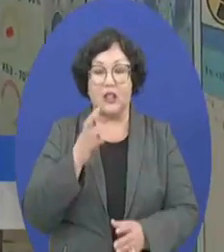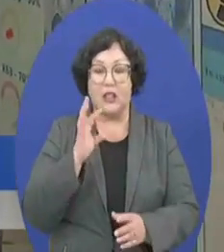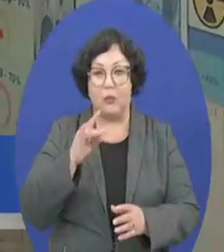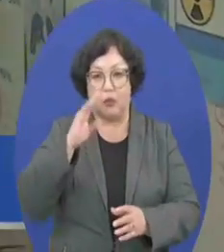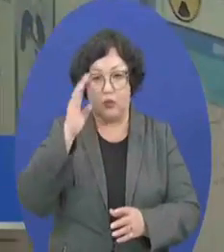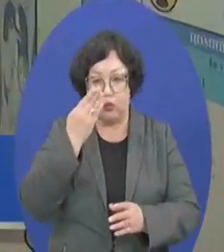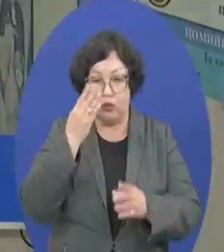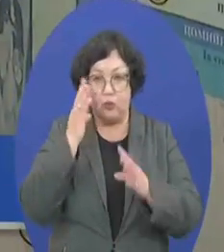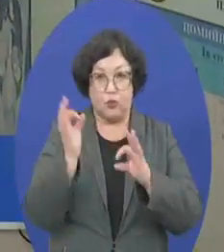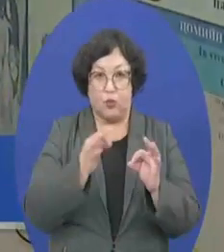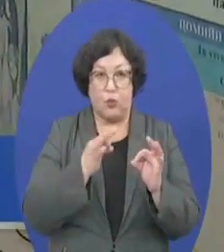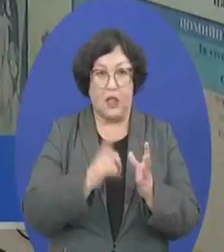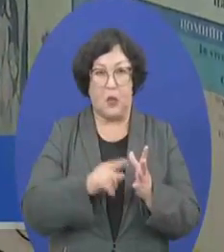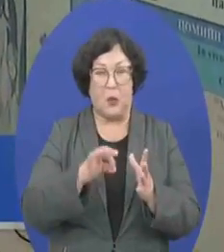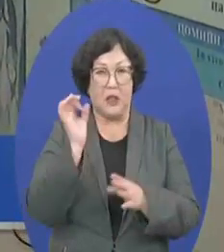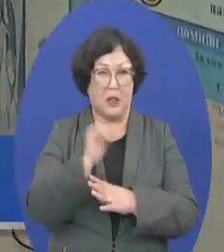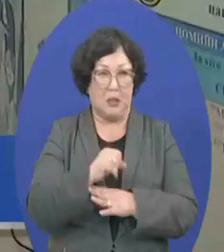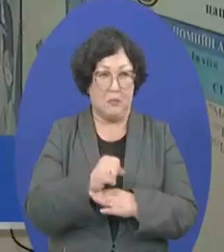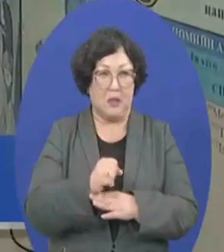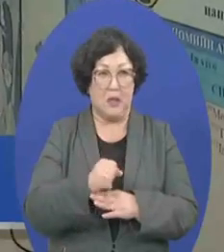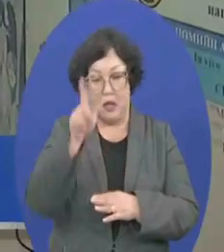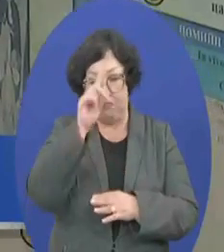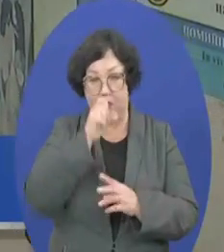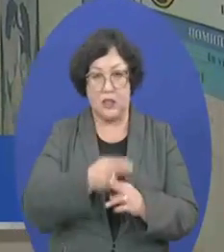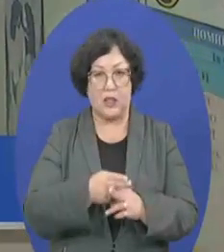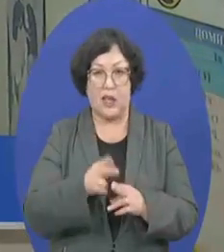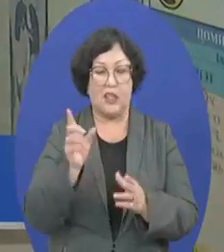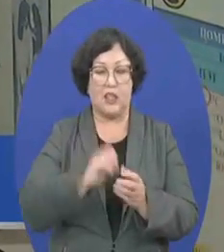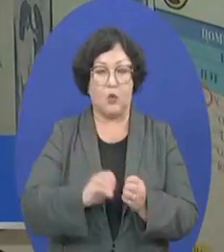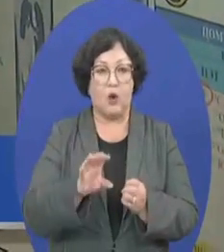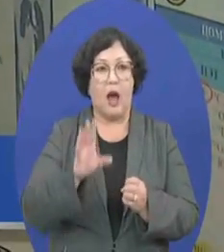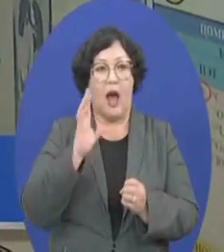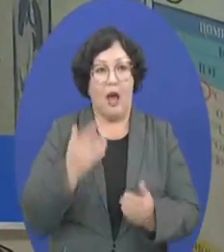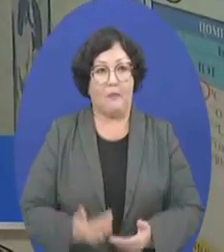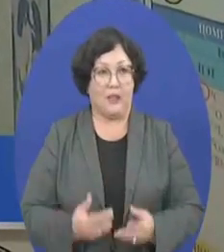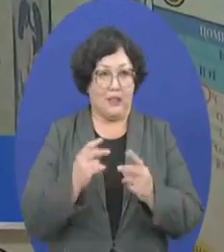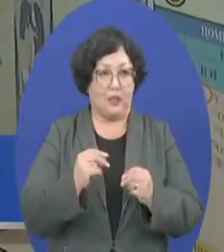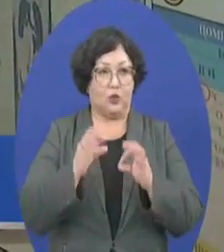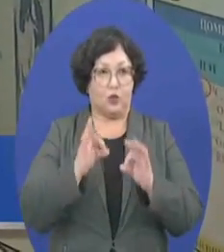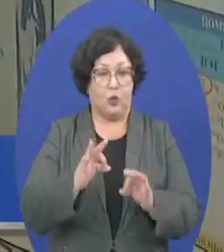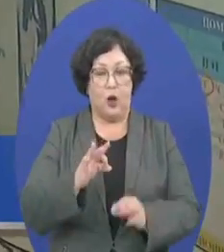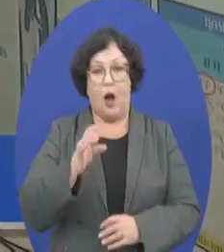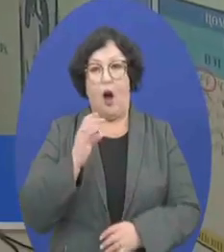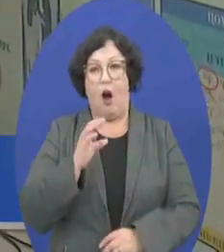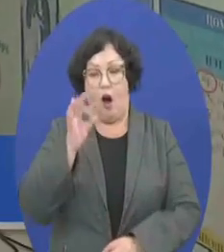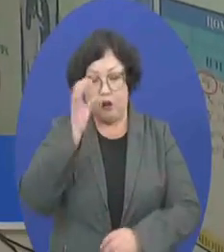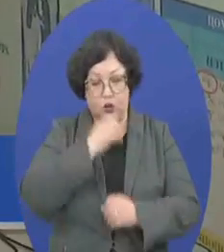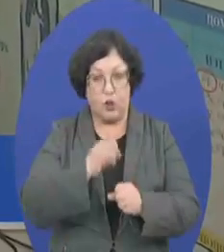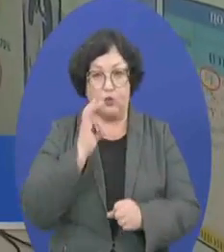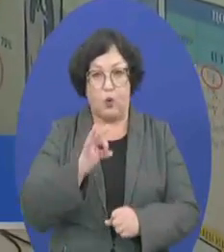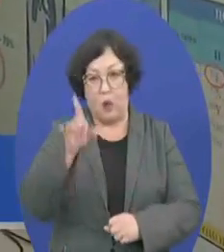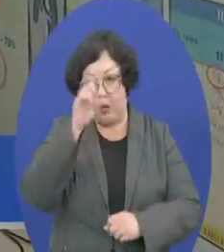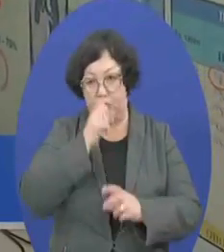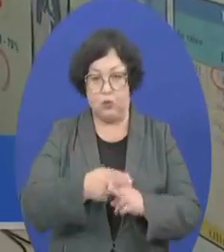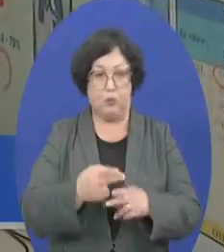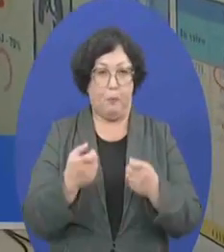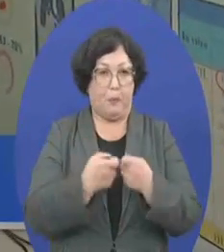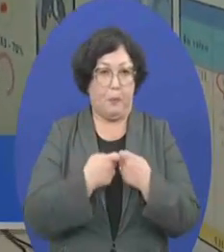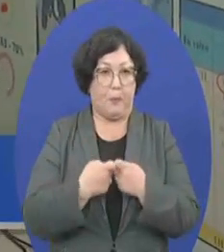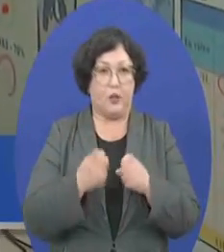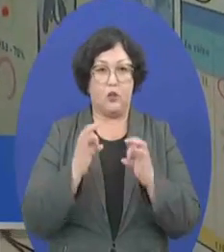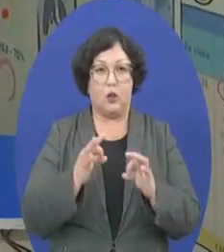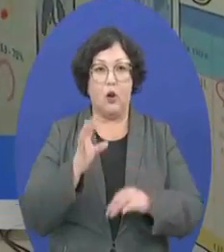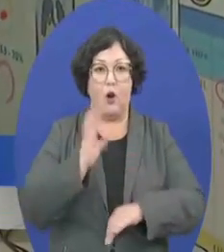шаардлагагүй эмчилгээ нүдээс хийх юм. Өнгөснөөр мэдээж нөө нэг юу амьдралын чанарт нөлөөлөн оншин зөв тавигдах нь эмчилгээний зөв ихтэх нь байна. Тэгээд